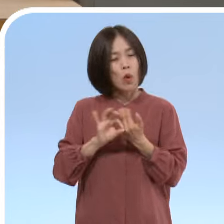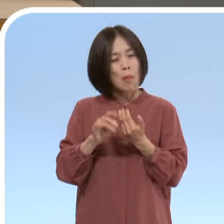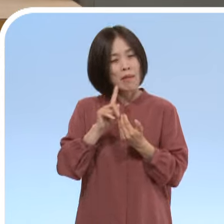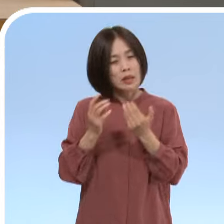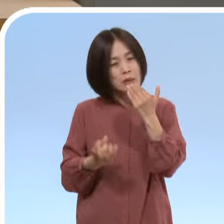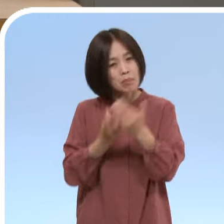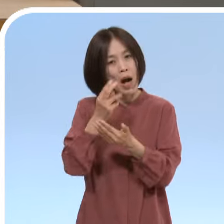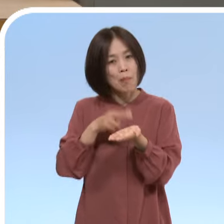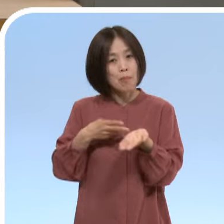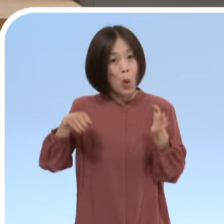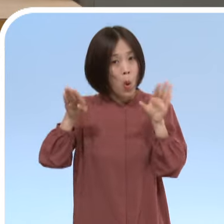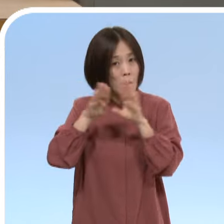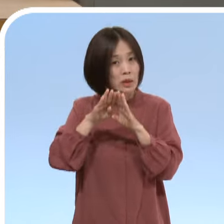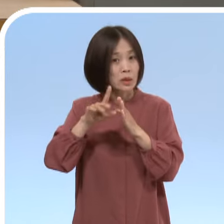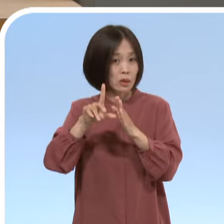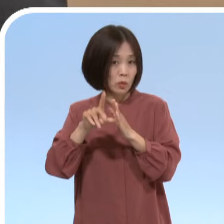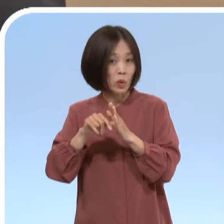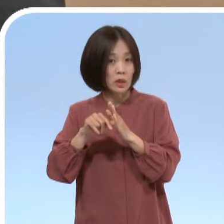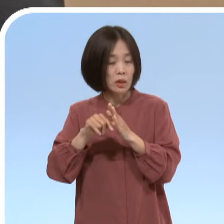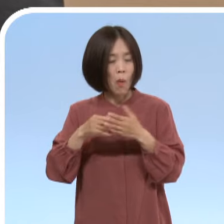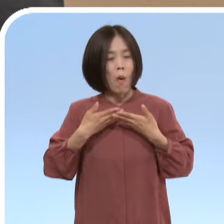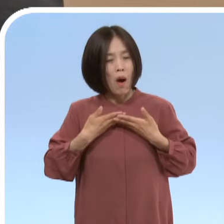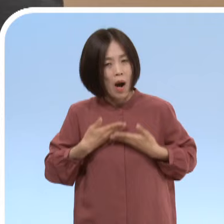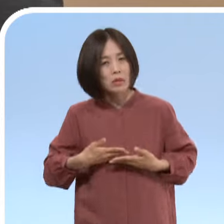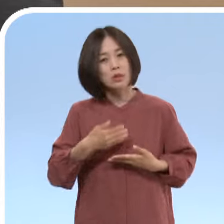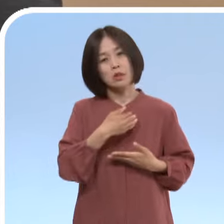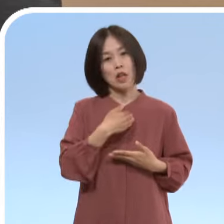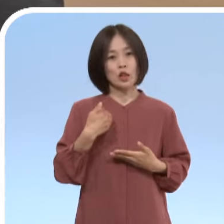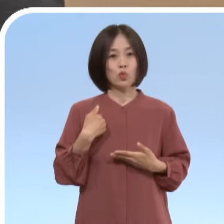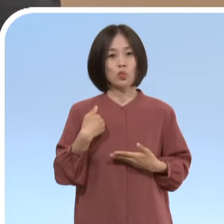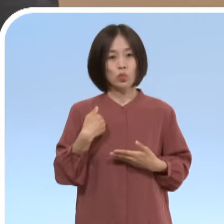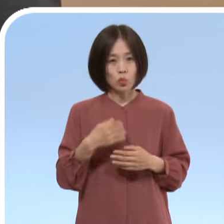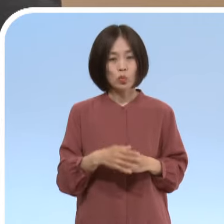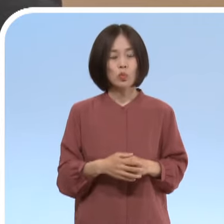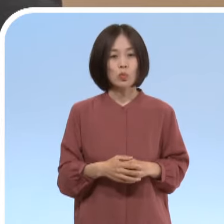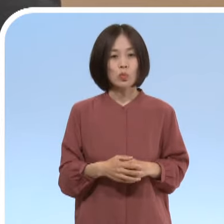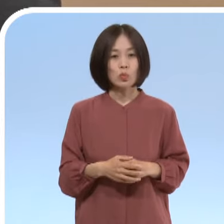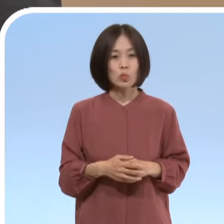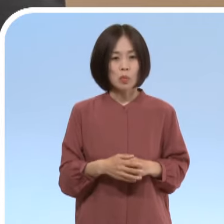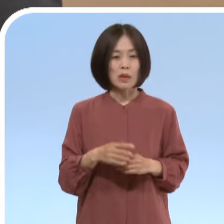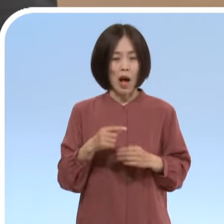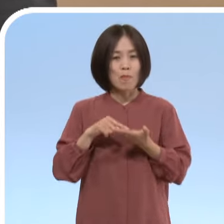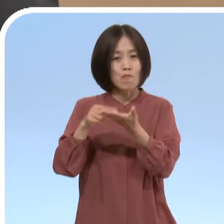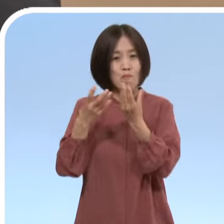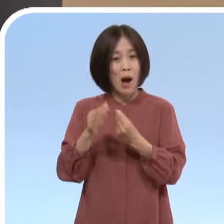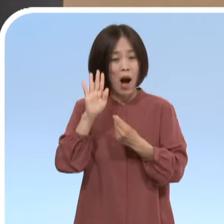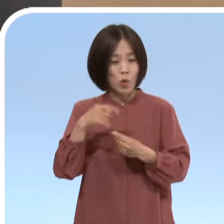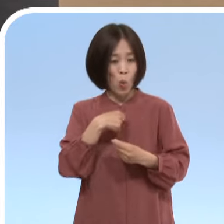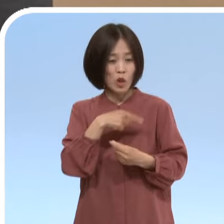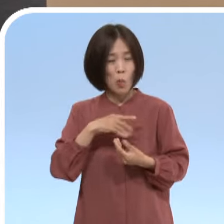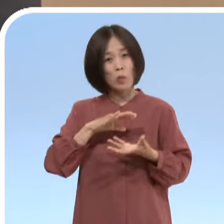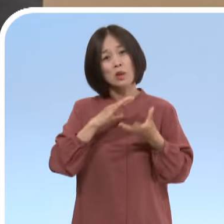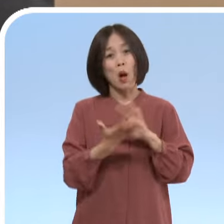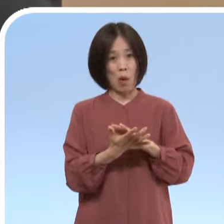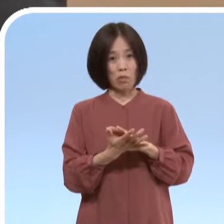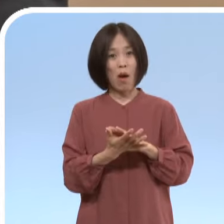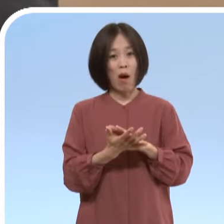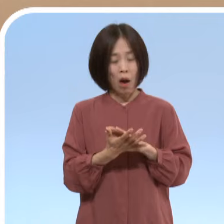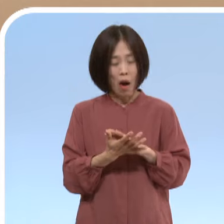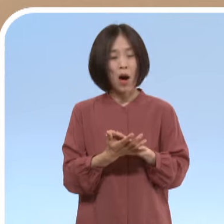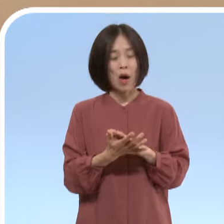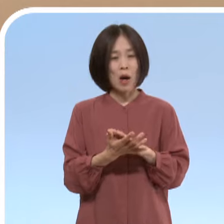話ししたように、その病院とか万が一の時にやっぱりちょっと安心できるというのは、はい、ありますね。 あと気持ち面がやっぱり全然違い